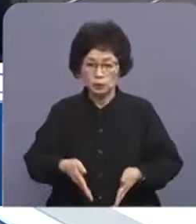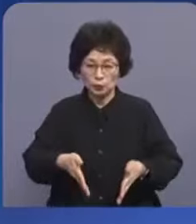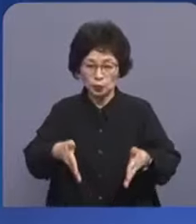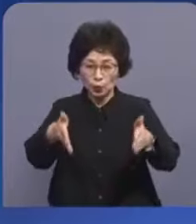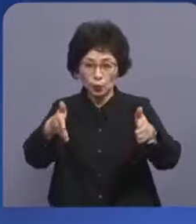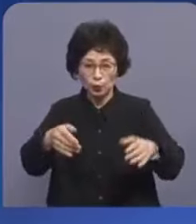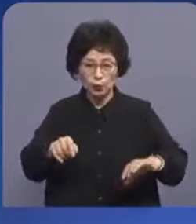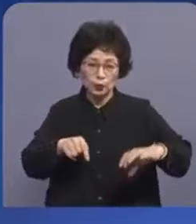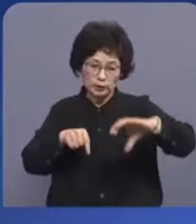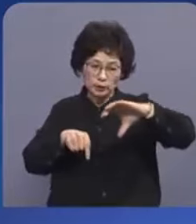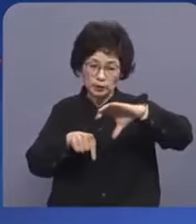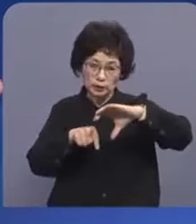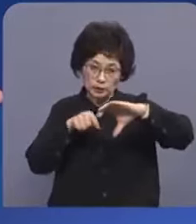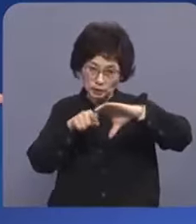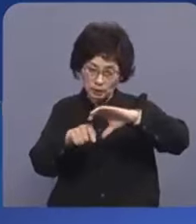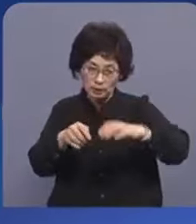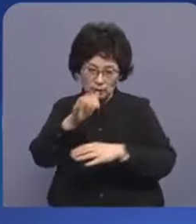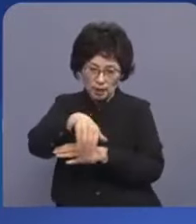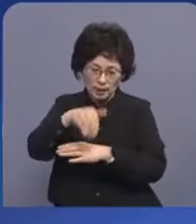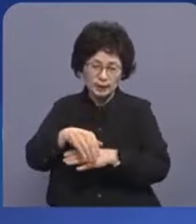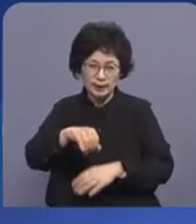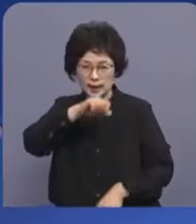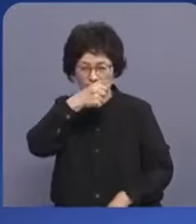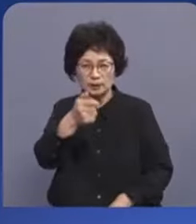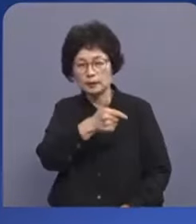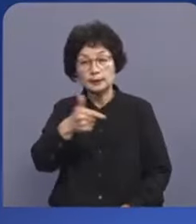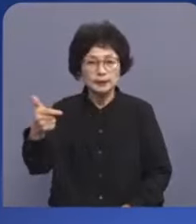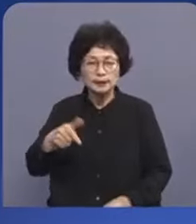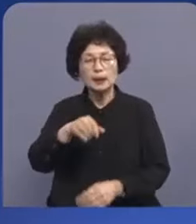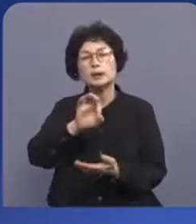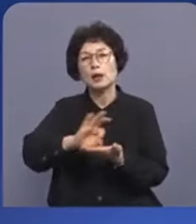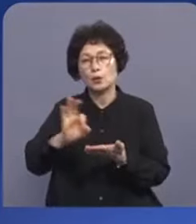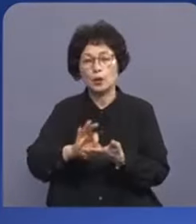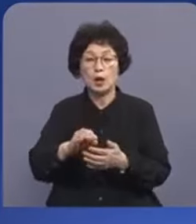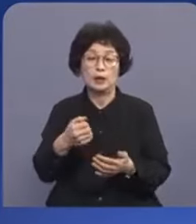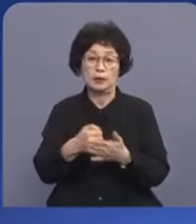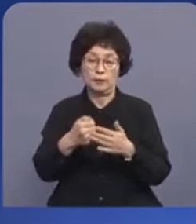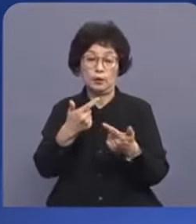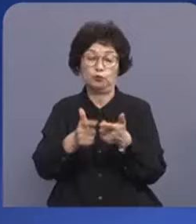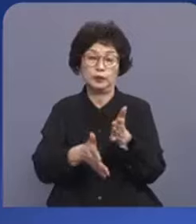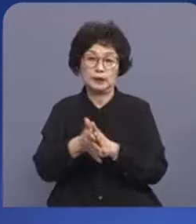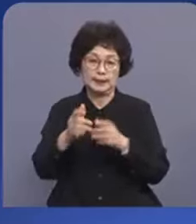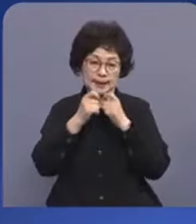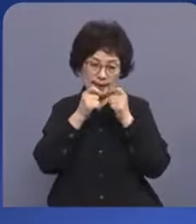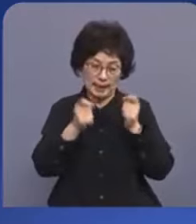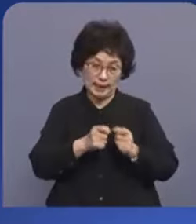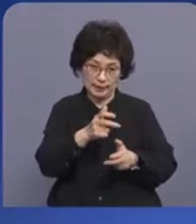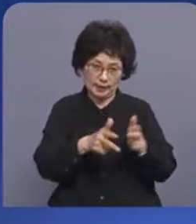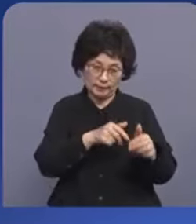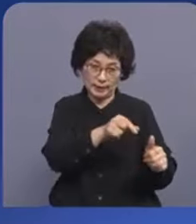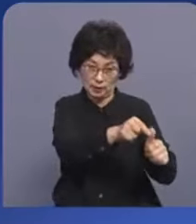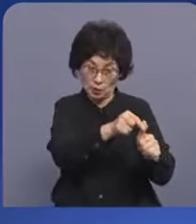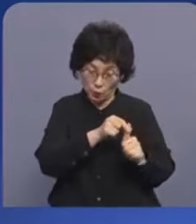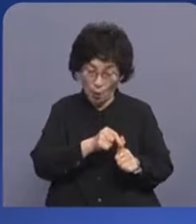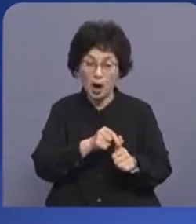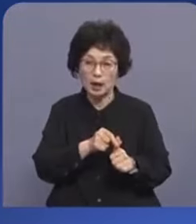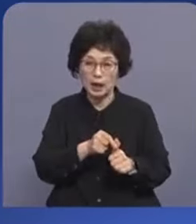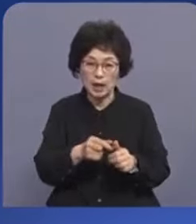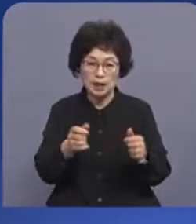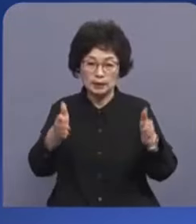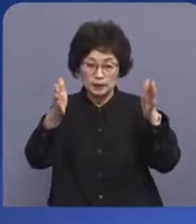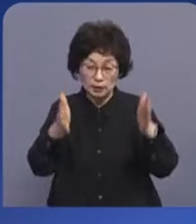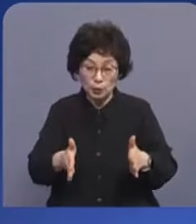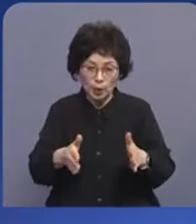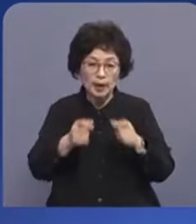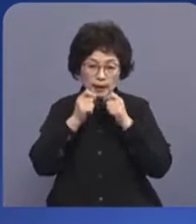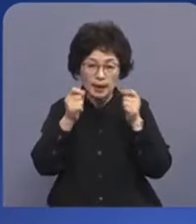터너를 건설하려면 막대한 예산이 들지 않습니까 예 그래서 부산시가 민간 자본을 끌어들였습니다 일정기간 민간